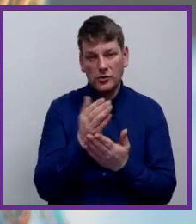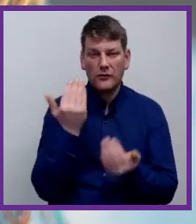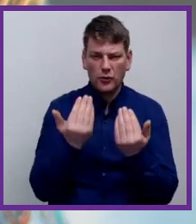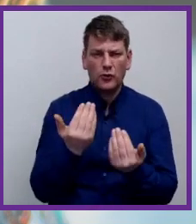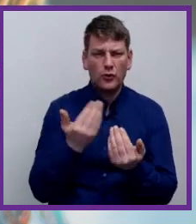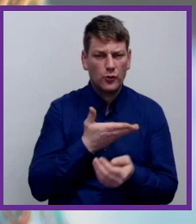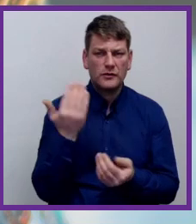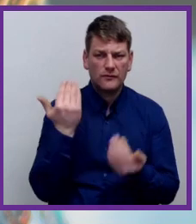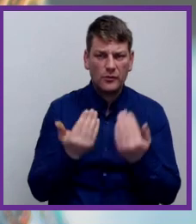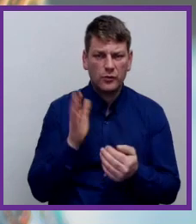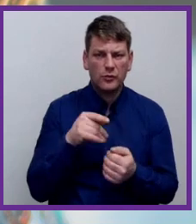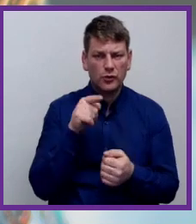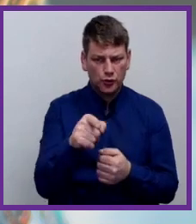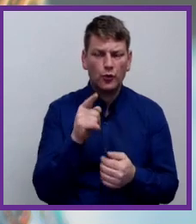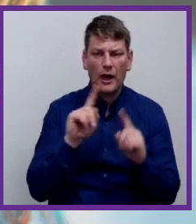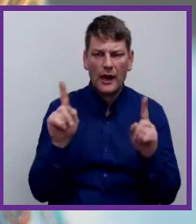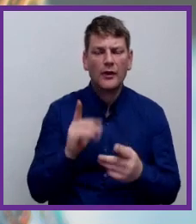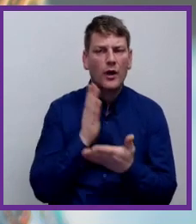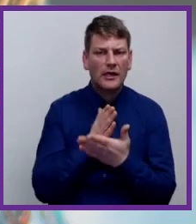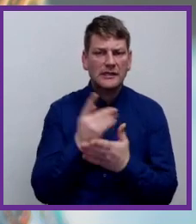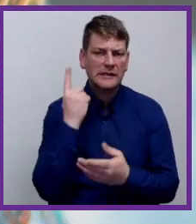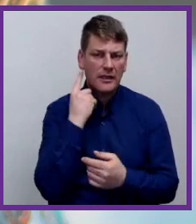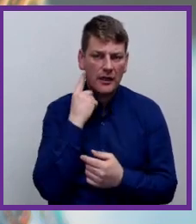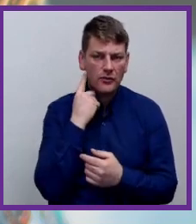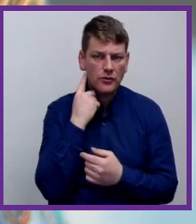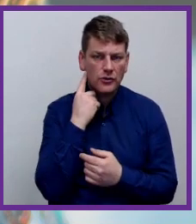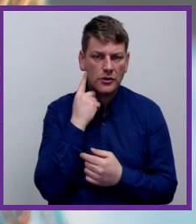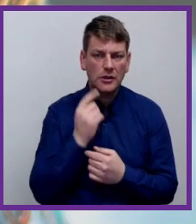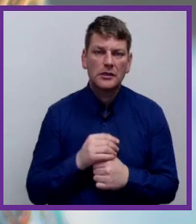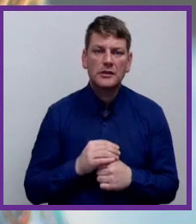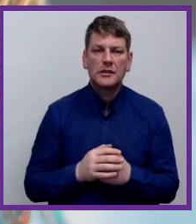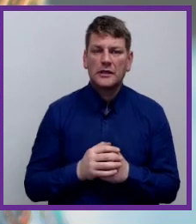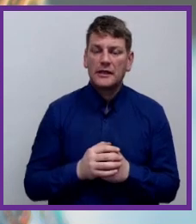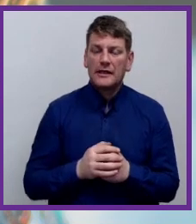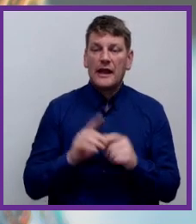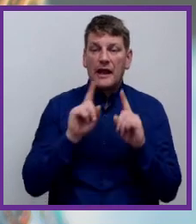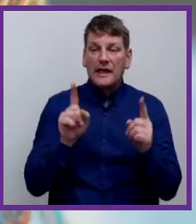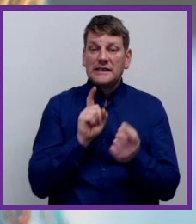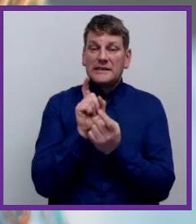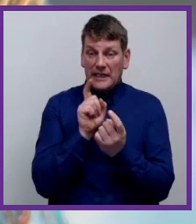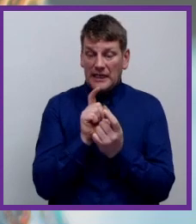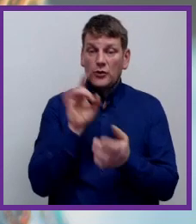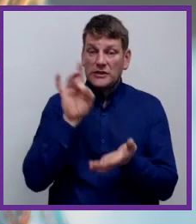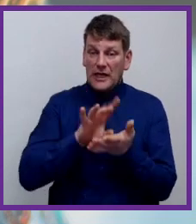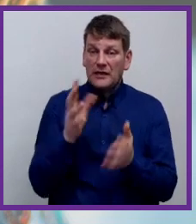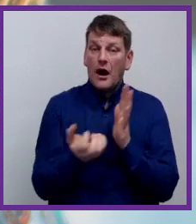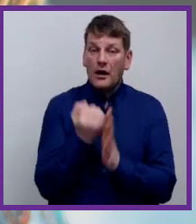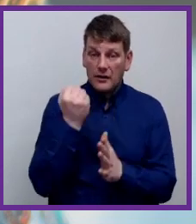šo lietu arī būsiet dzirdējuši. Tātad lietas strīdes centrā atradās